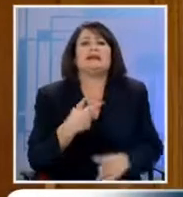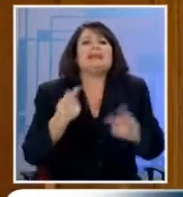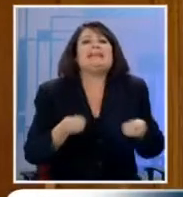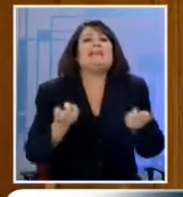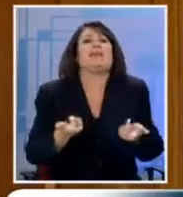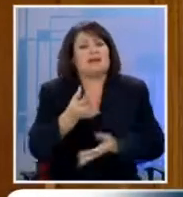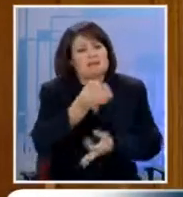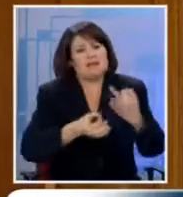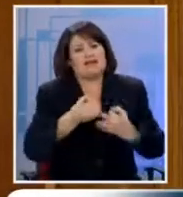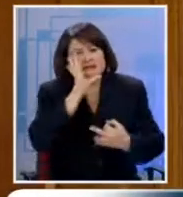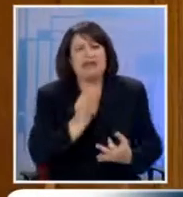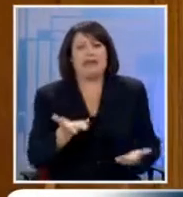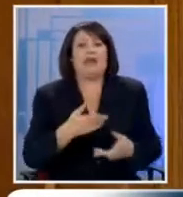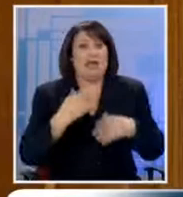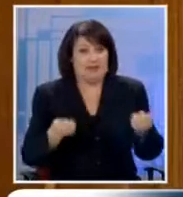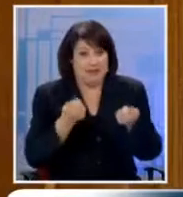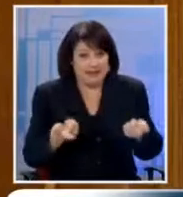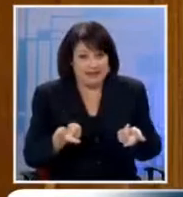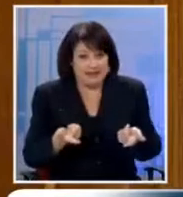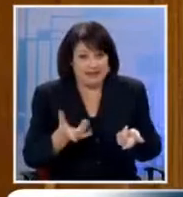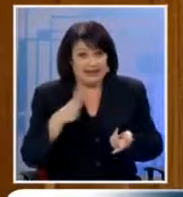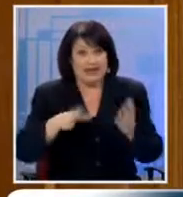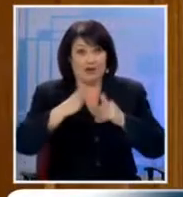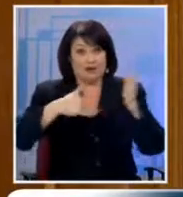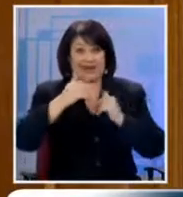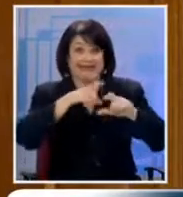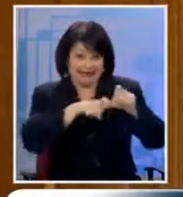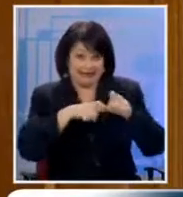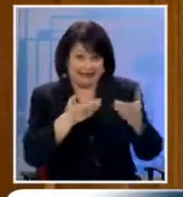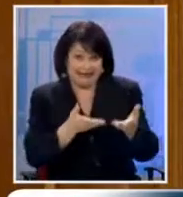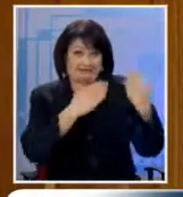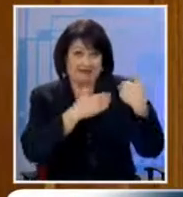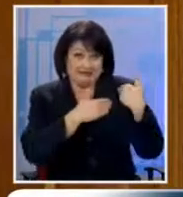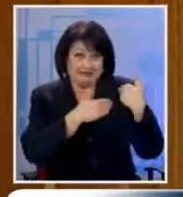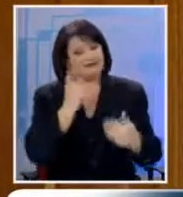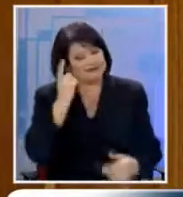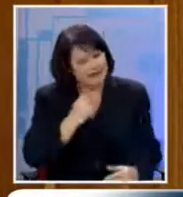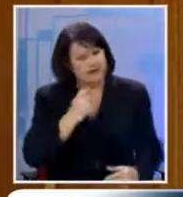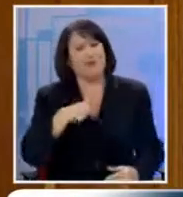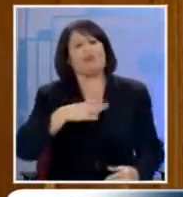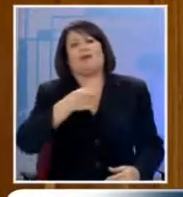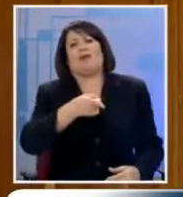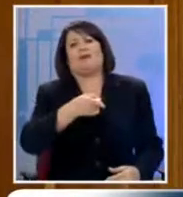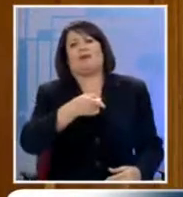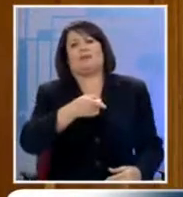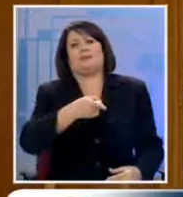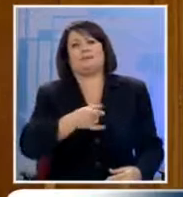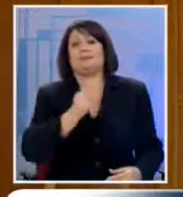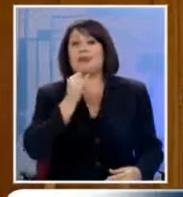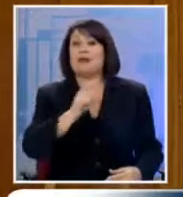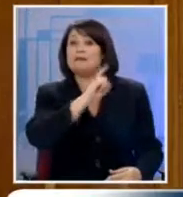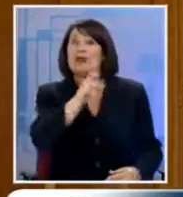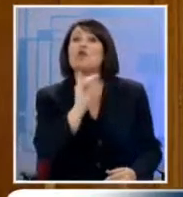υλοποιηθεί. Θα υλοποιηθεί αυτά που θέλουν οι κατασκευαστές. Το ξέρουμε. Το αιώνιο